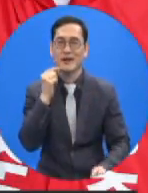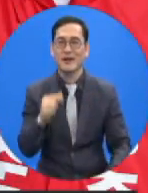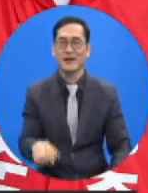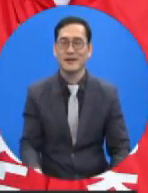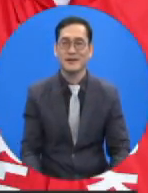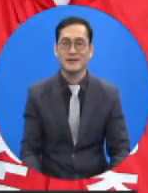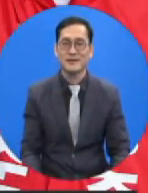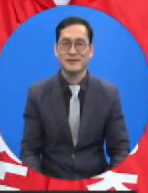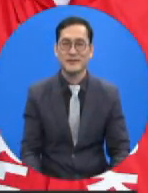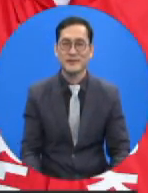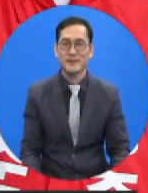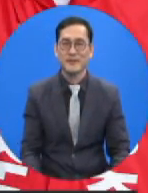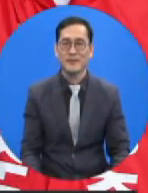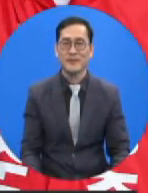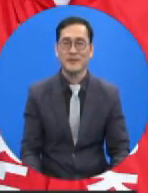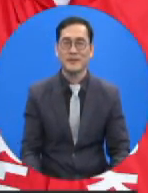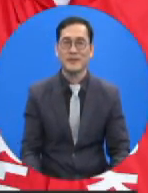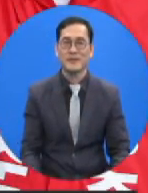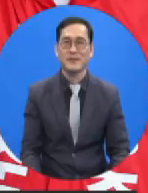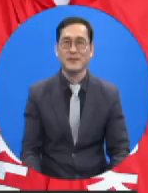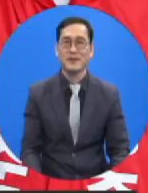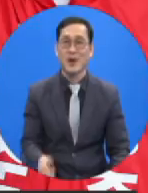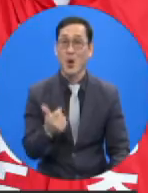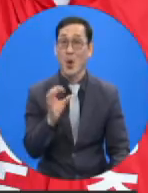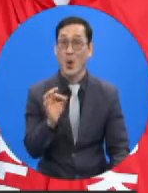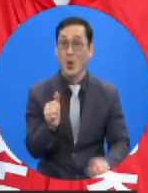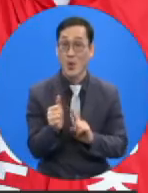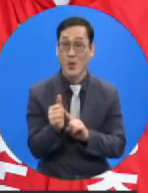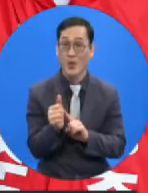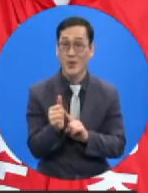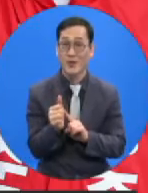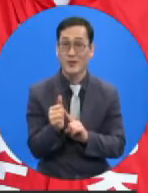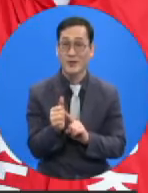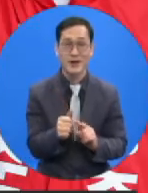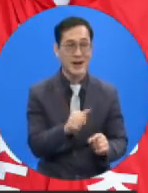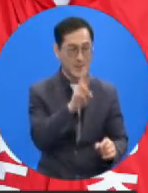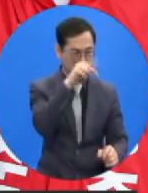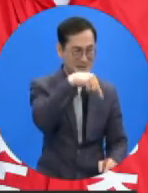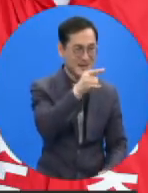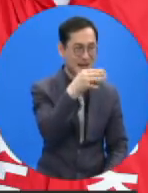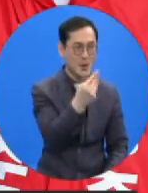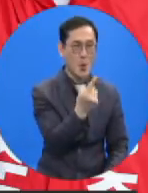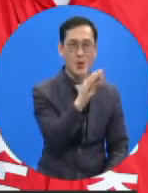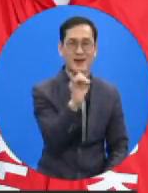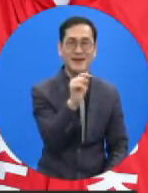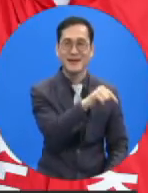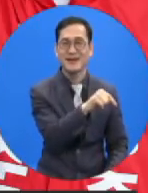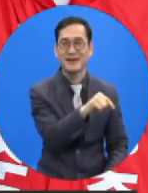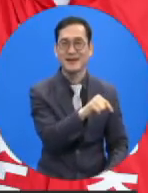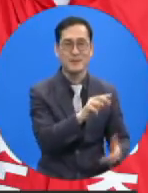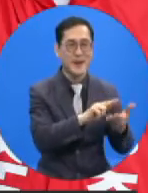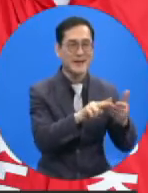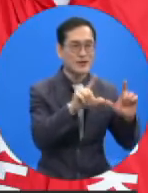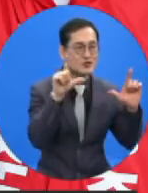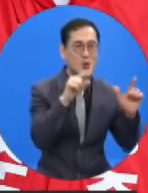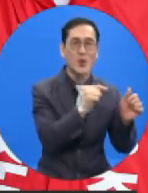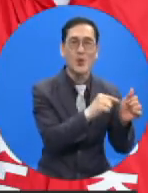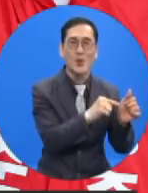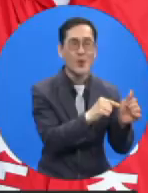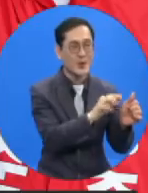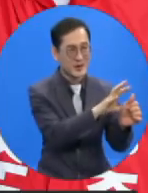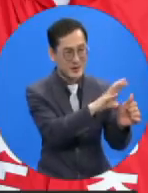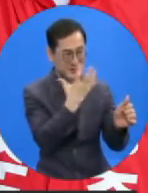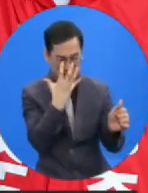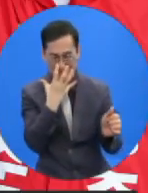애초에 홍준표 후보랑 박세로이는 참 매칭이 안 된다라는 우려도 있었다고는 하는데 홍준표 전 대표가 최근 홍보